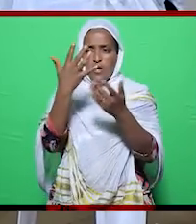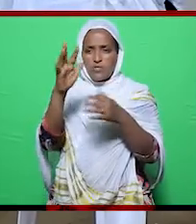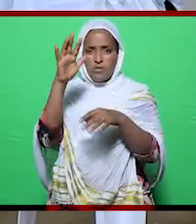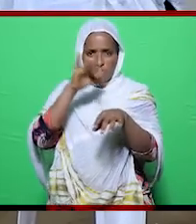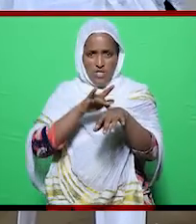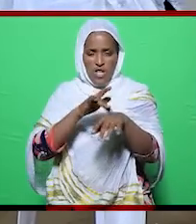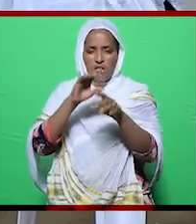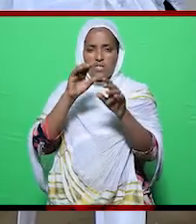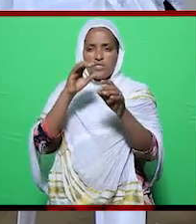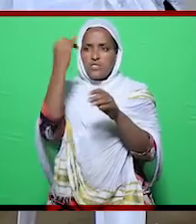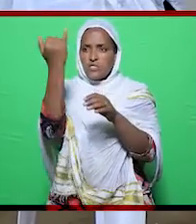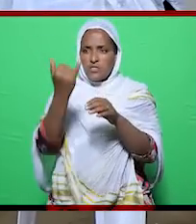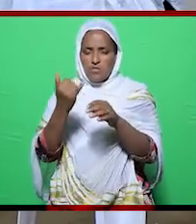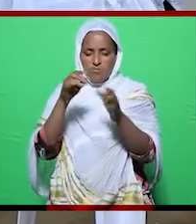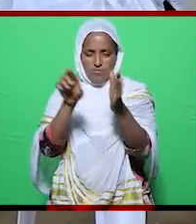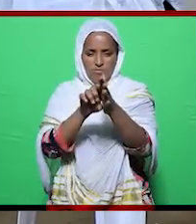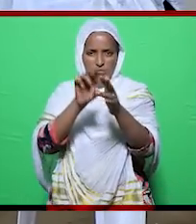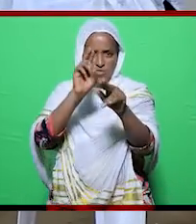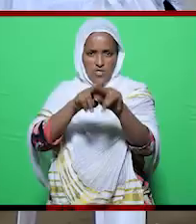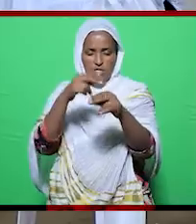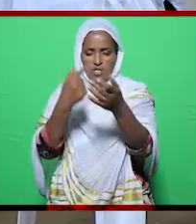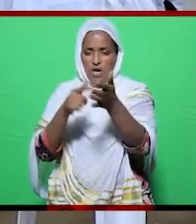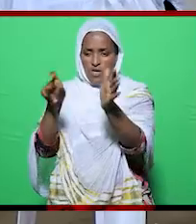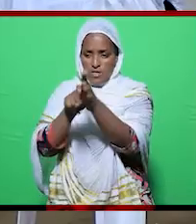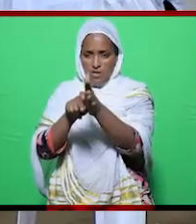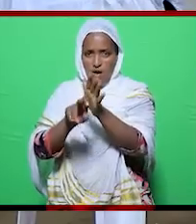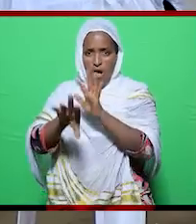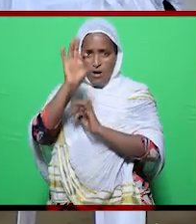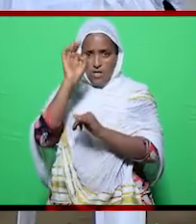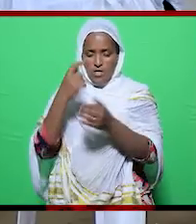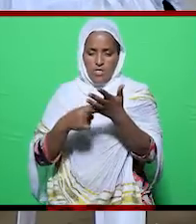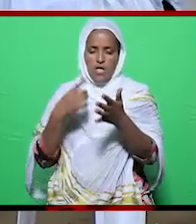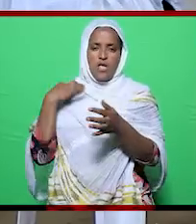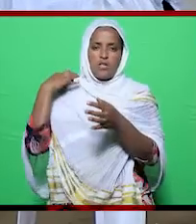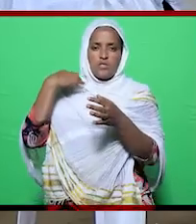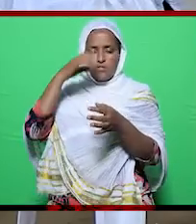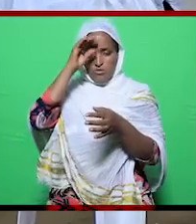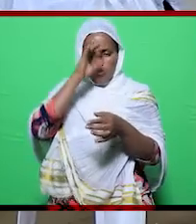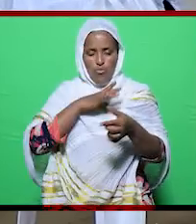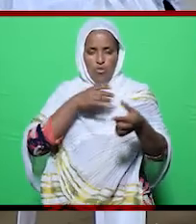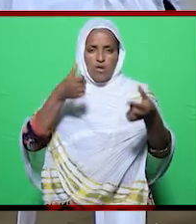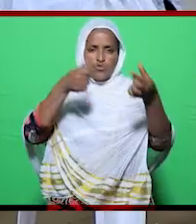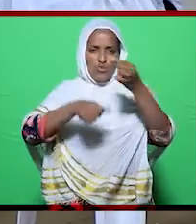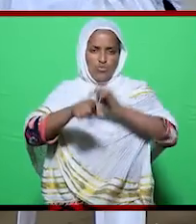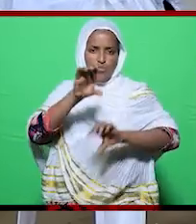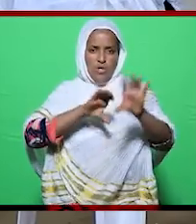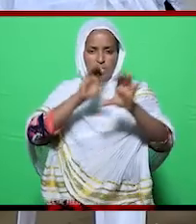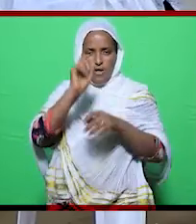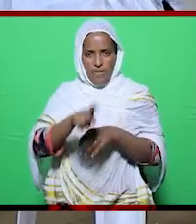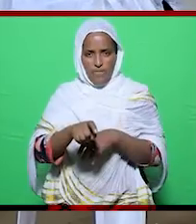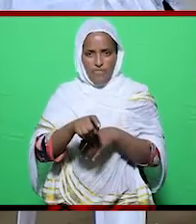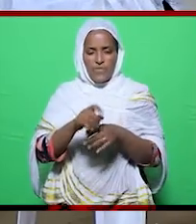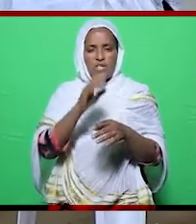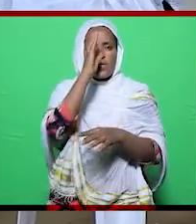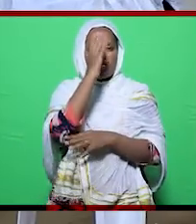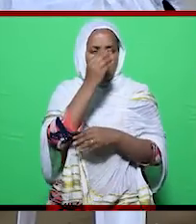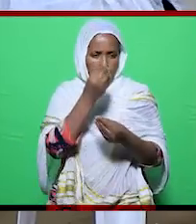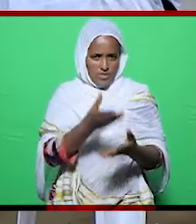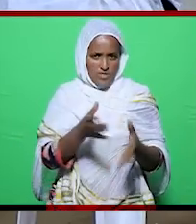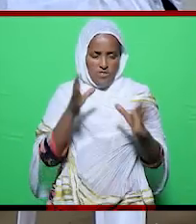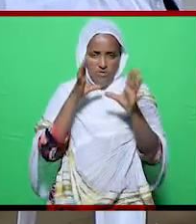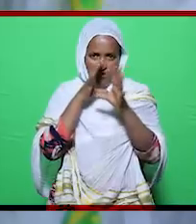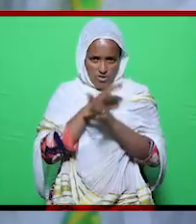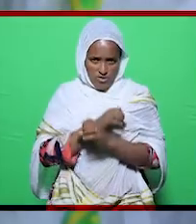በነገርኳችሁ ሥርዓት አምልኮ ላይ ክፍል 15 ላይ ሥዕል ብለው ደንግገውልናል። ስለዚህ አንድ ንጋጌ ካገኘን እኛ ደግሞ ግለሰባዊ አስተዋጽኦአችንን